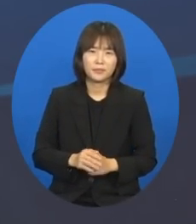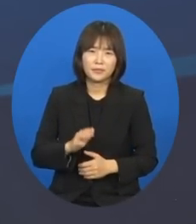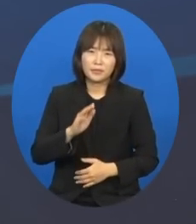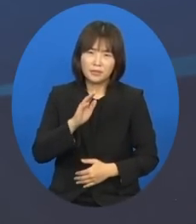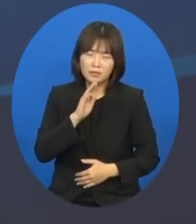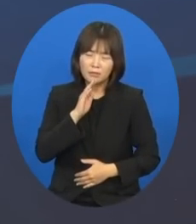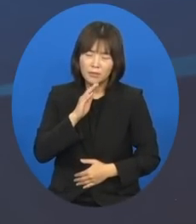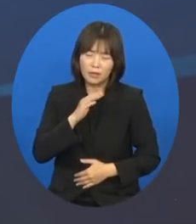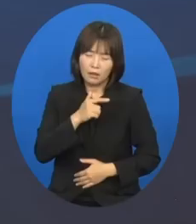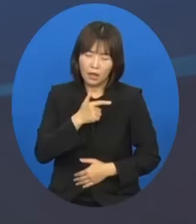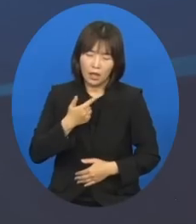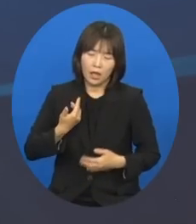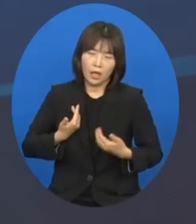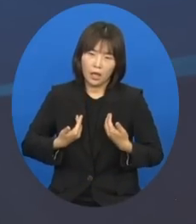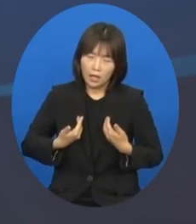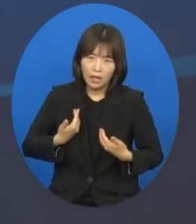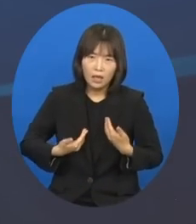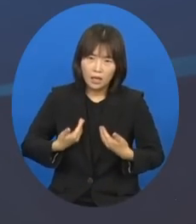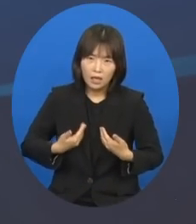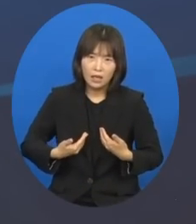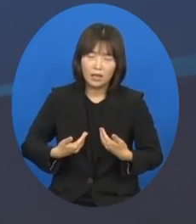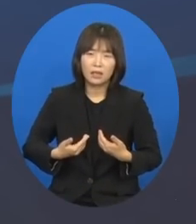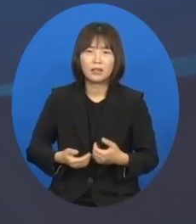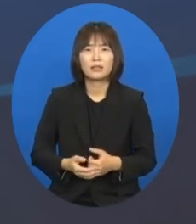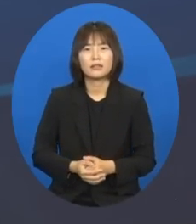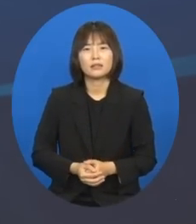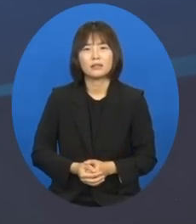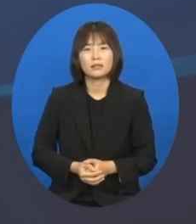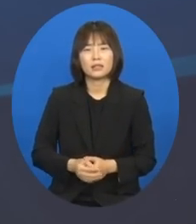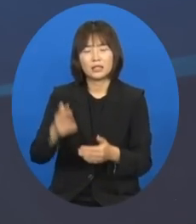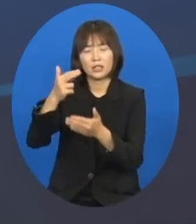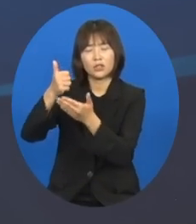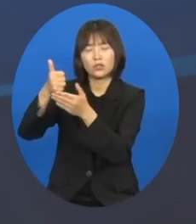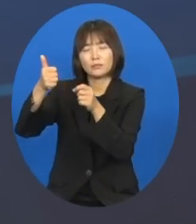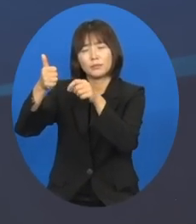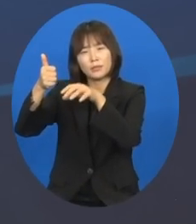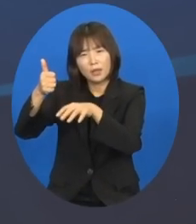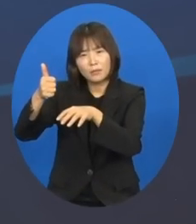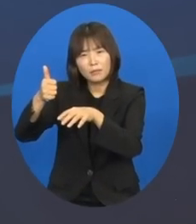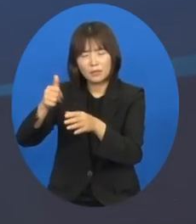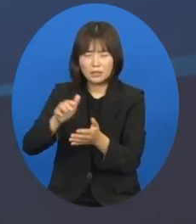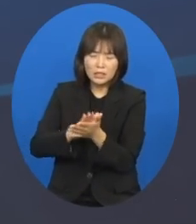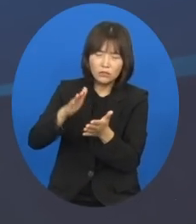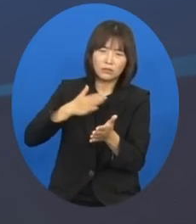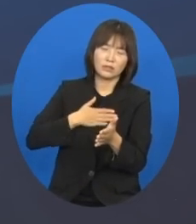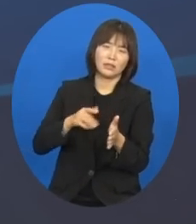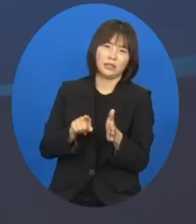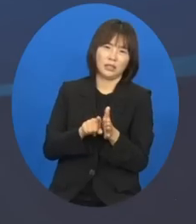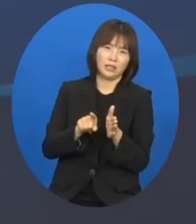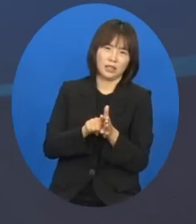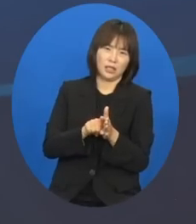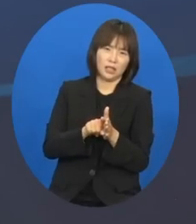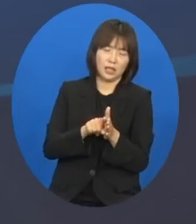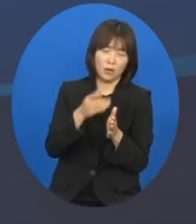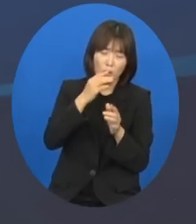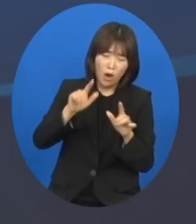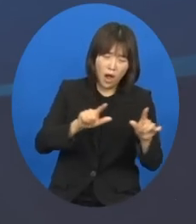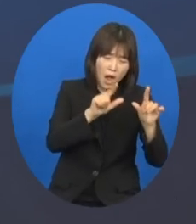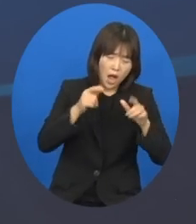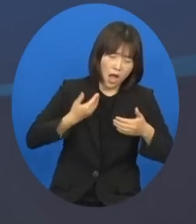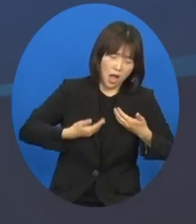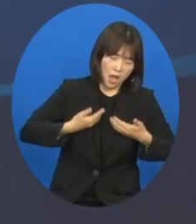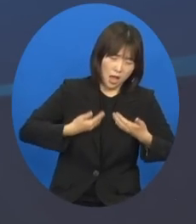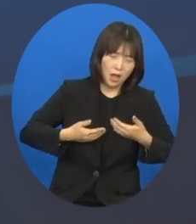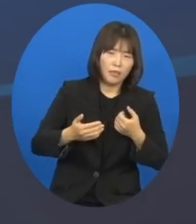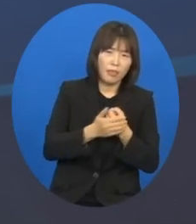정말 내 코가 석 자라는 말이 뭔지 주님 앞에 그렇게 뜨거웠던 내 신앙이 먹고 사는 일 때문에